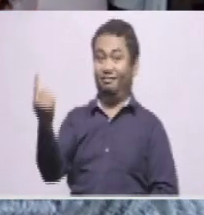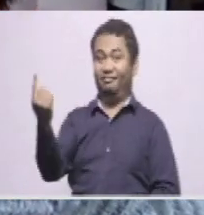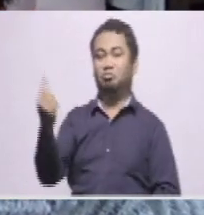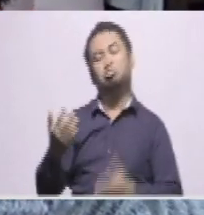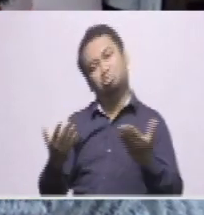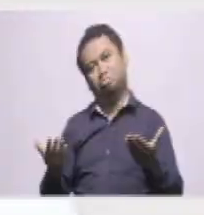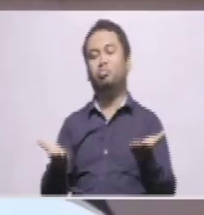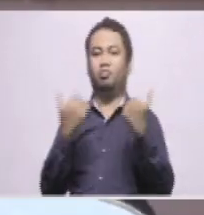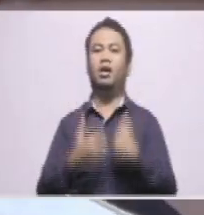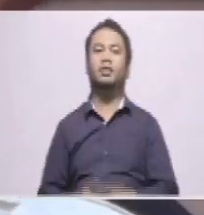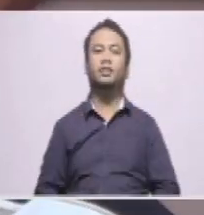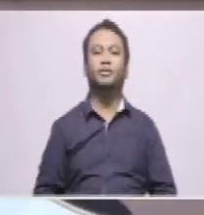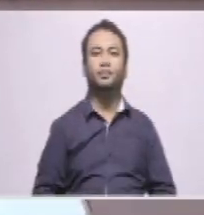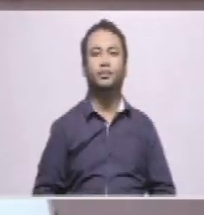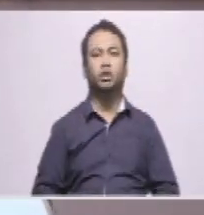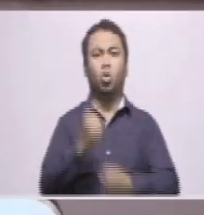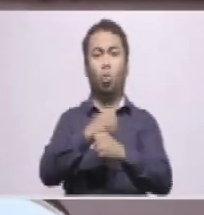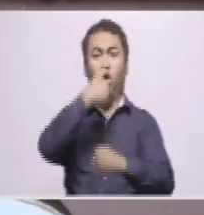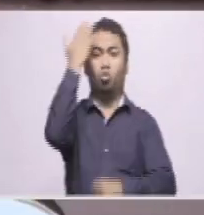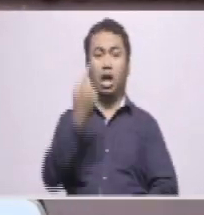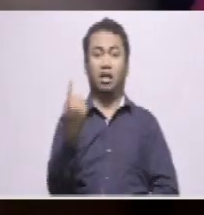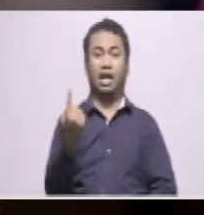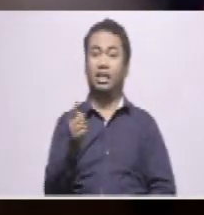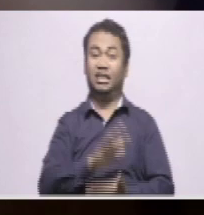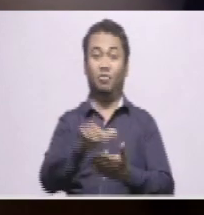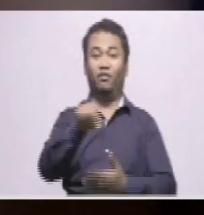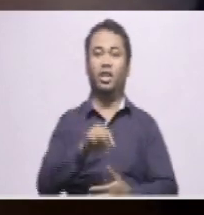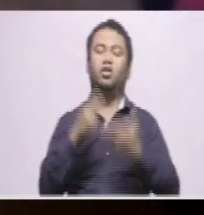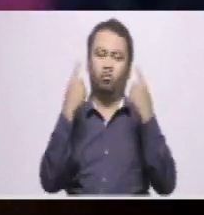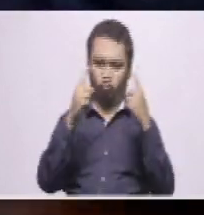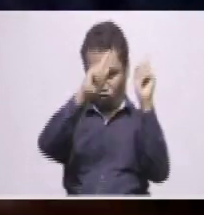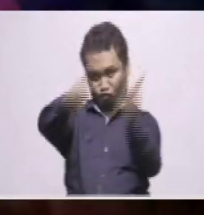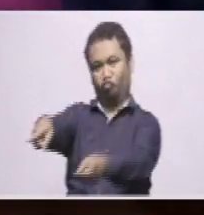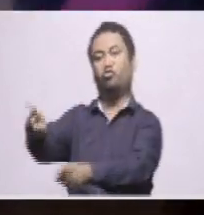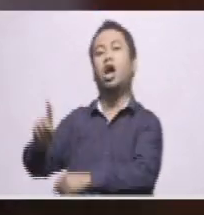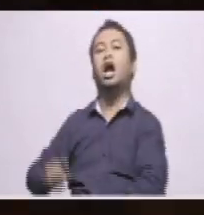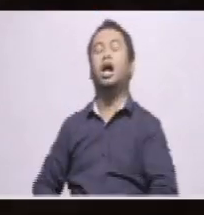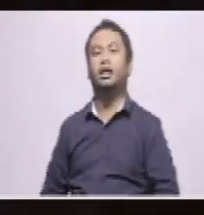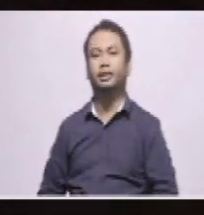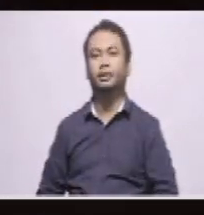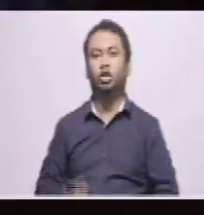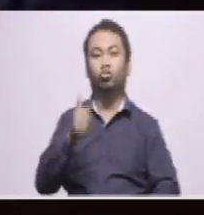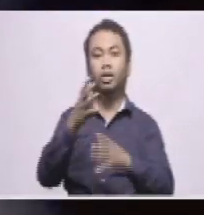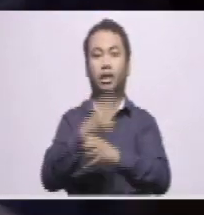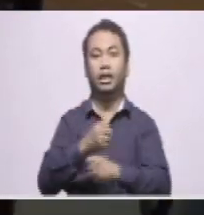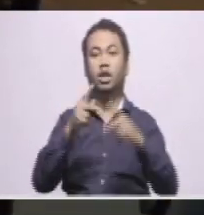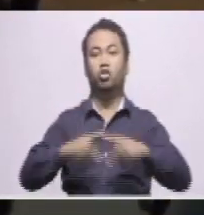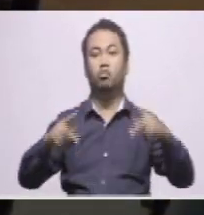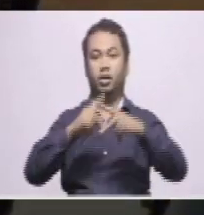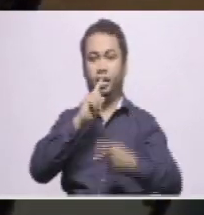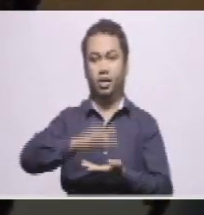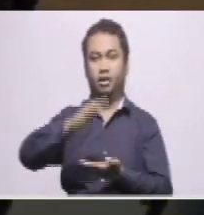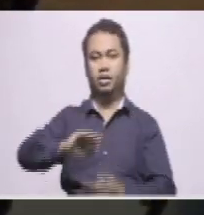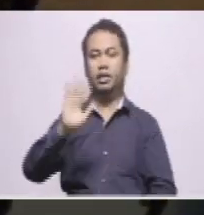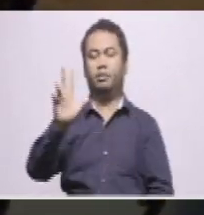mandrana sainao tsy mifidy lila anakiray dia verina sy hoany. Nambaran'ny tompony andraikitry ny kominina teto fa ny tombo 5 sy 300